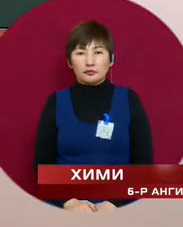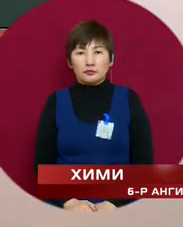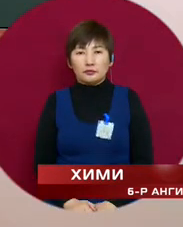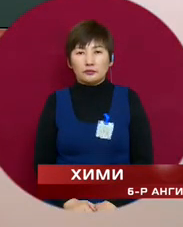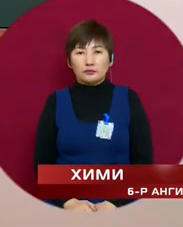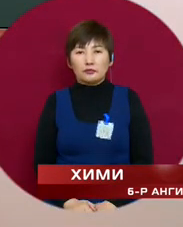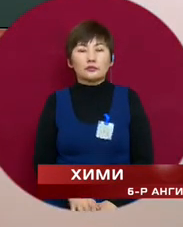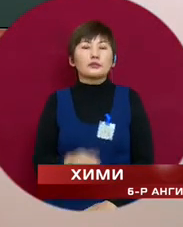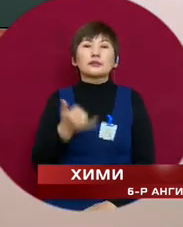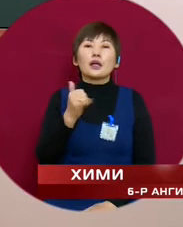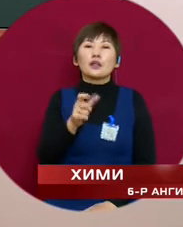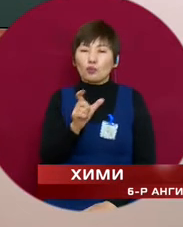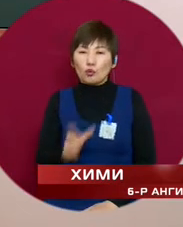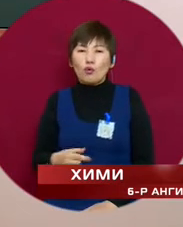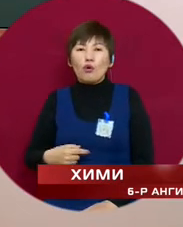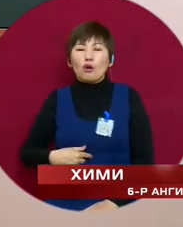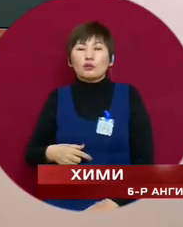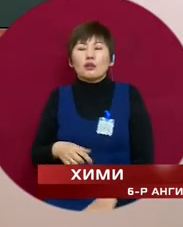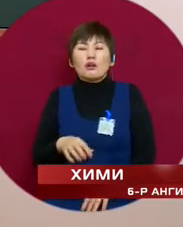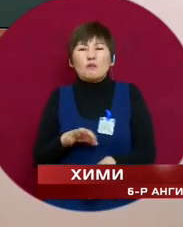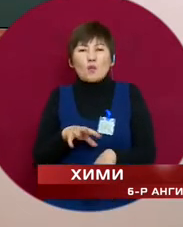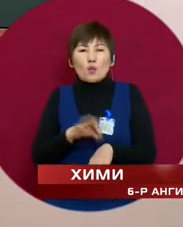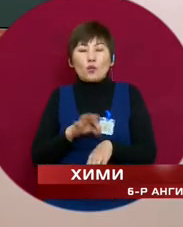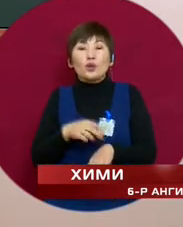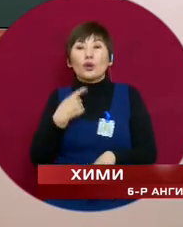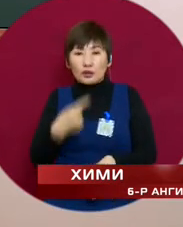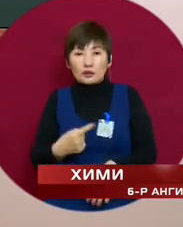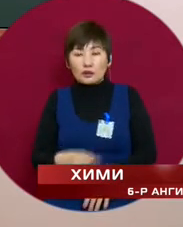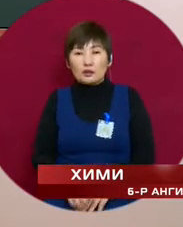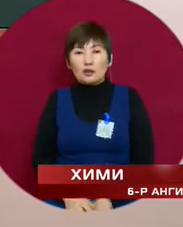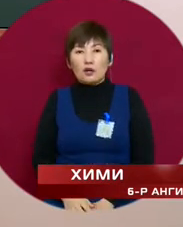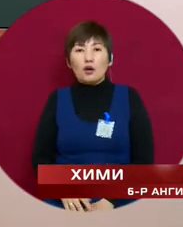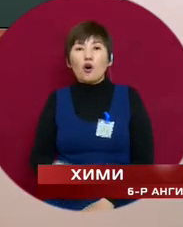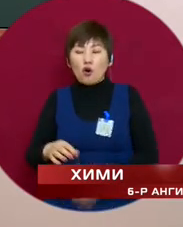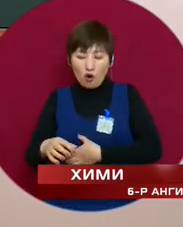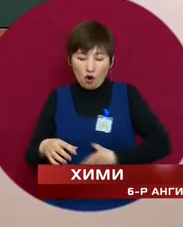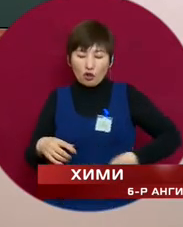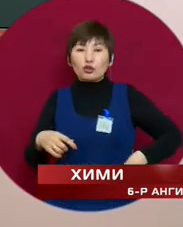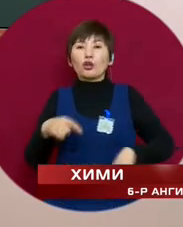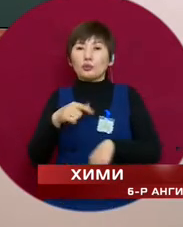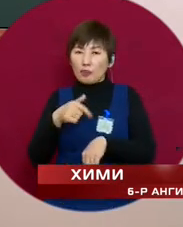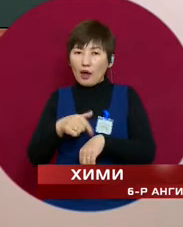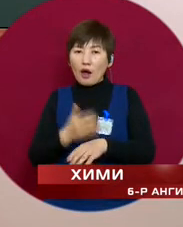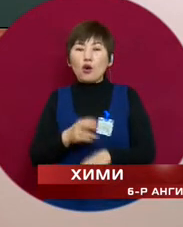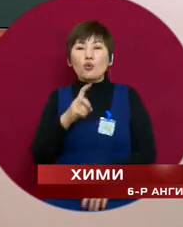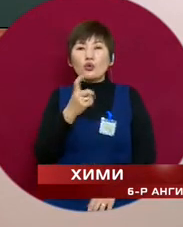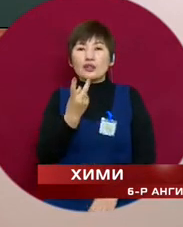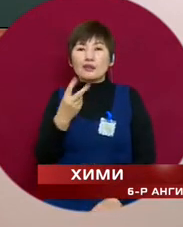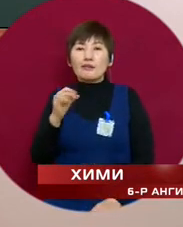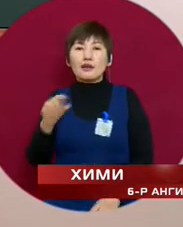За зарим хүмүүс ходоод хорслоо, чээж хорслоо гэж ярьдаг. Энэ нь ходоодонд их хүчлийн хэмжээ ихсэн байна.